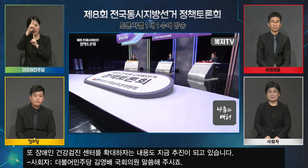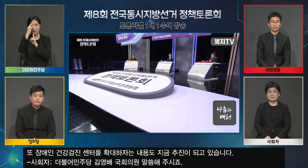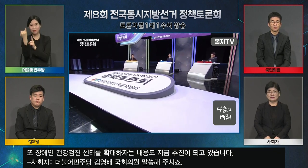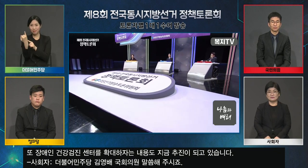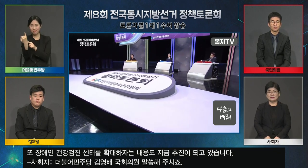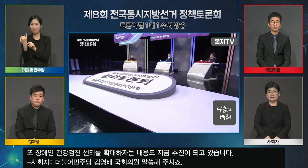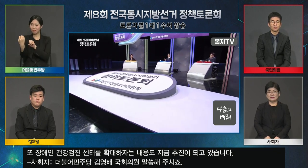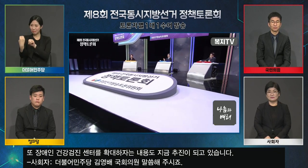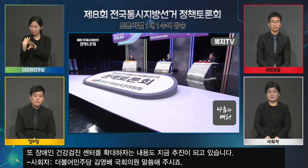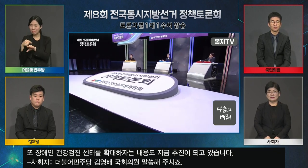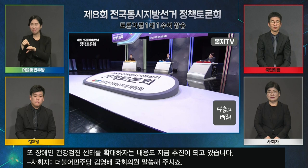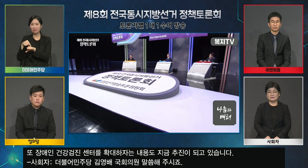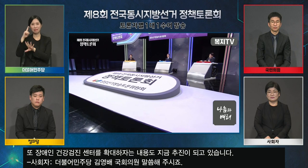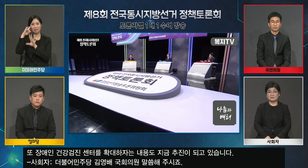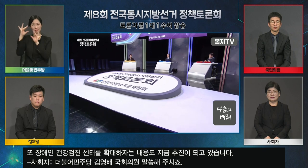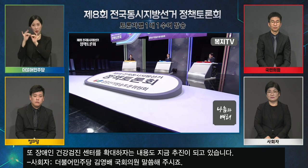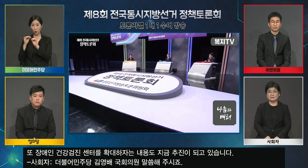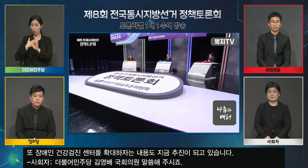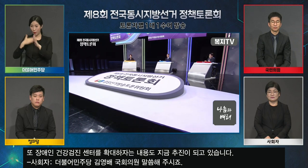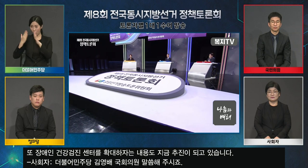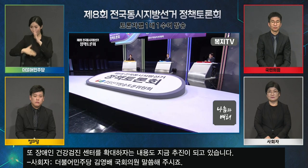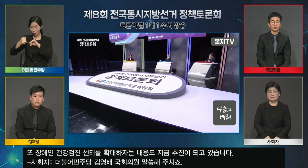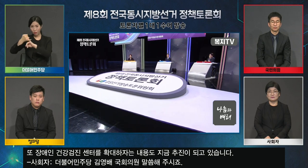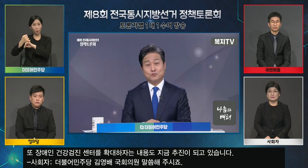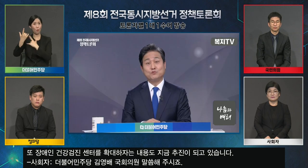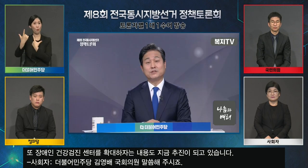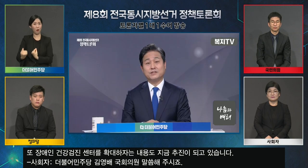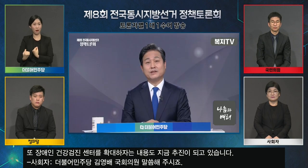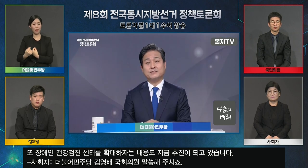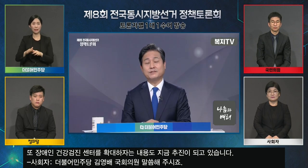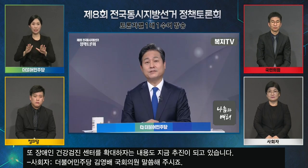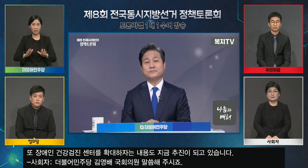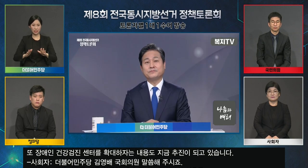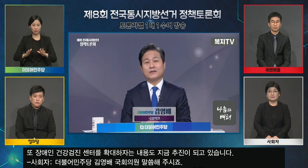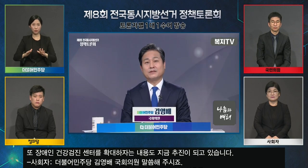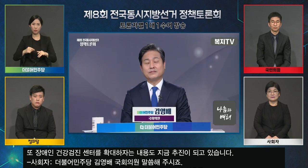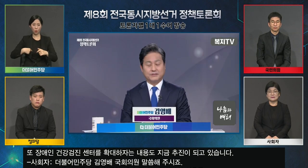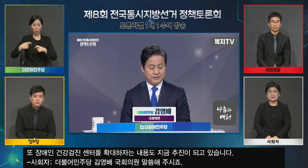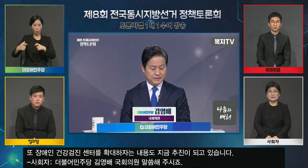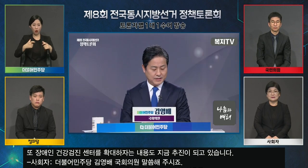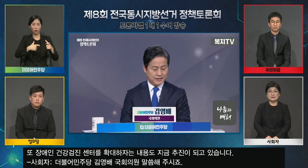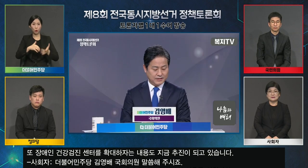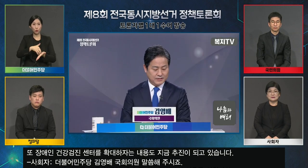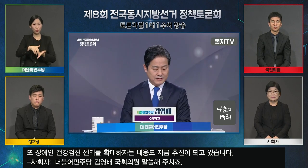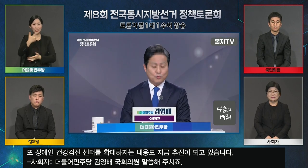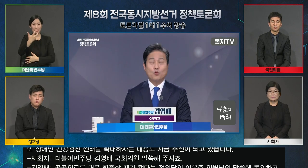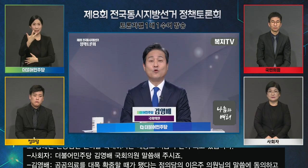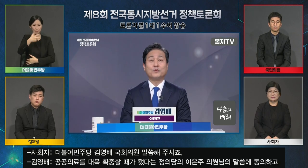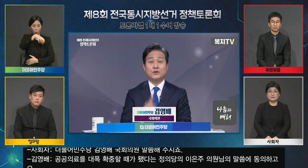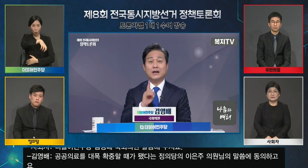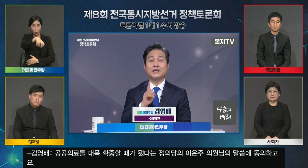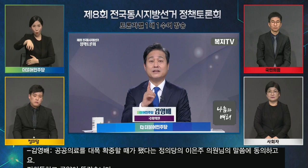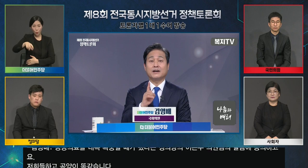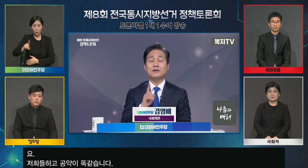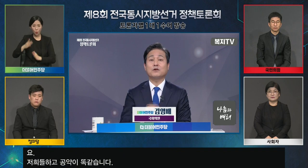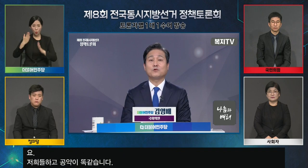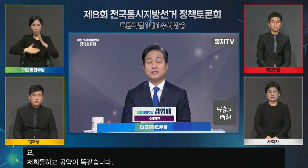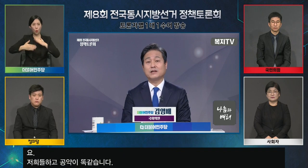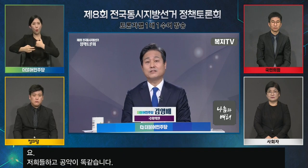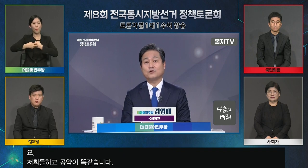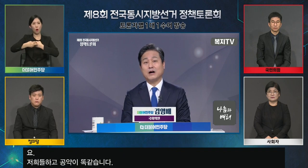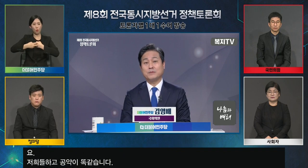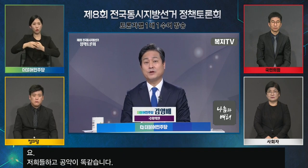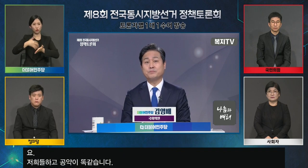동의하고요. 저희들과 공약이 똑같습니다. 70개 중권역에서 공공병원 1개 이상